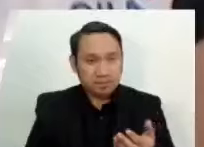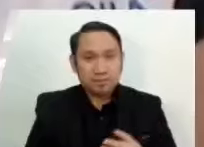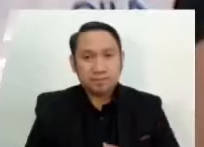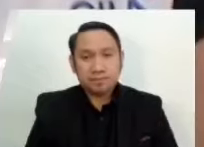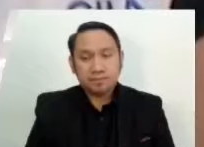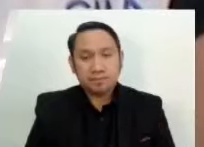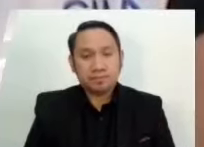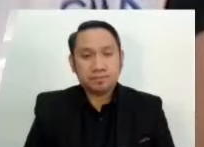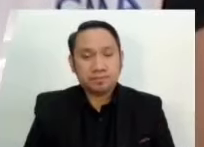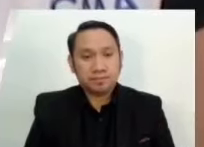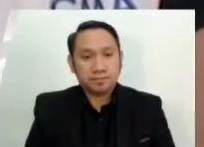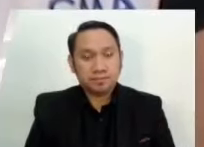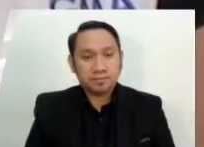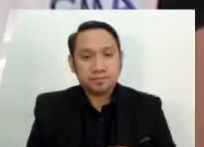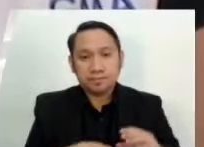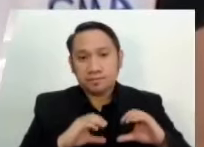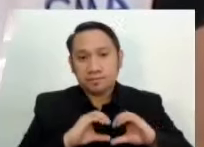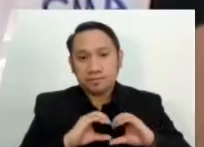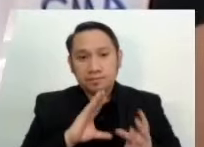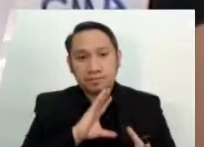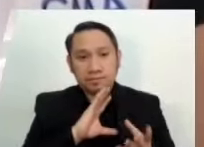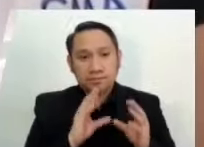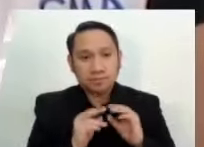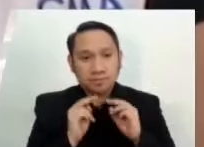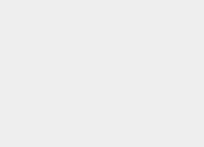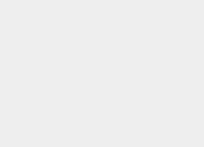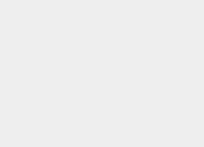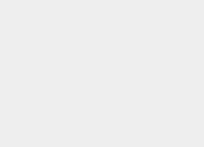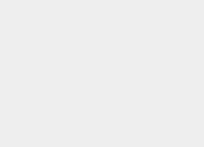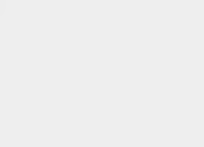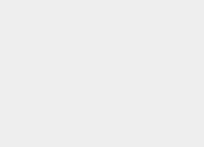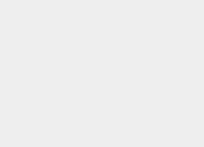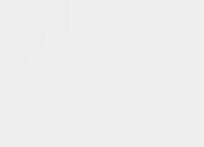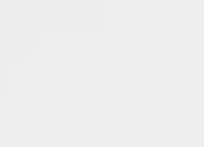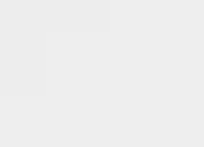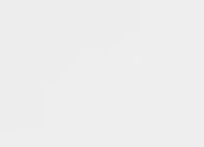Gomez para sa GMA Integrated News.